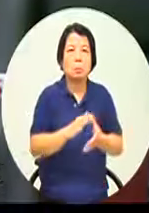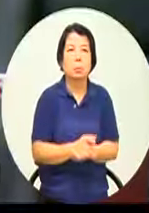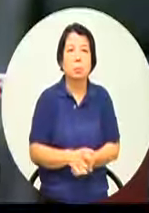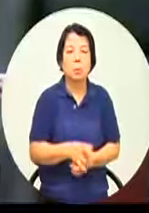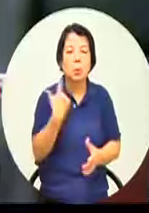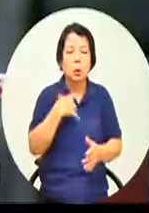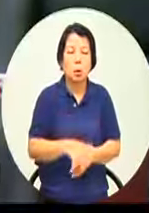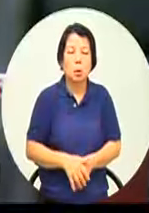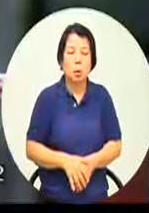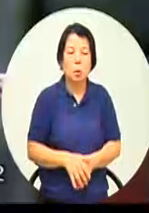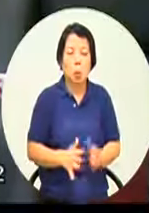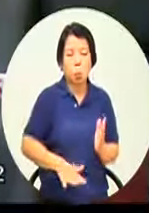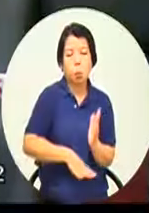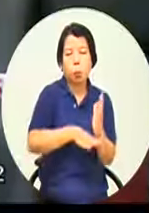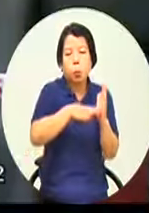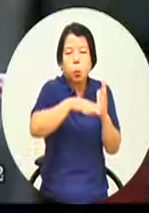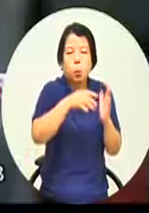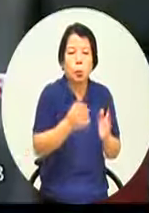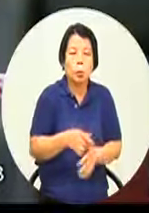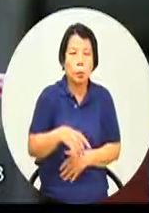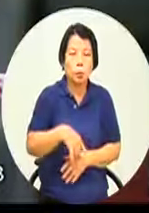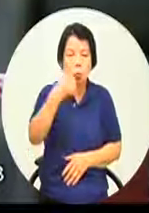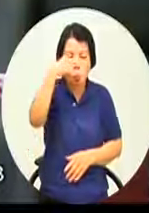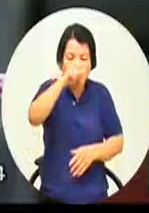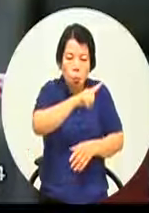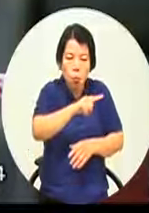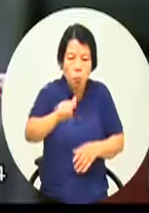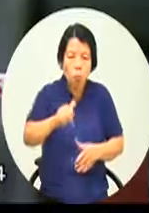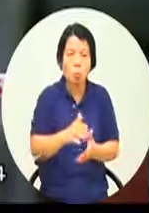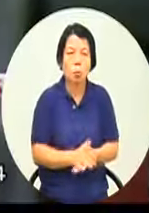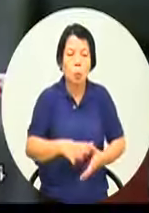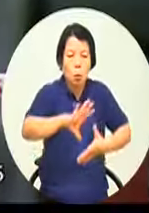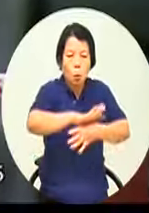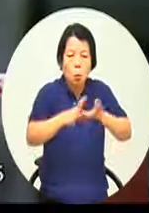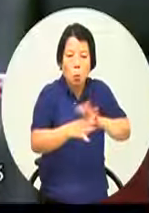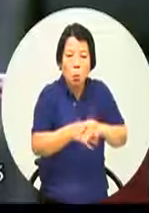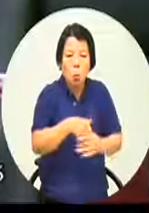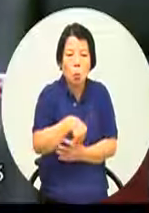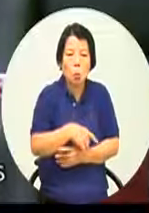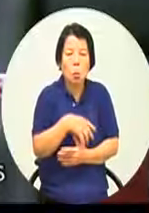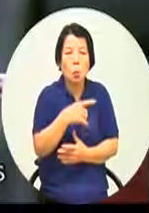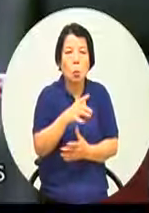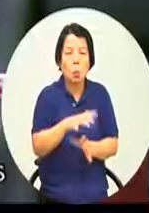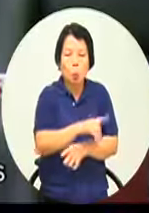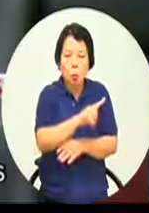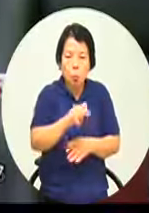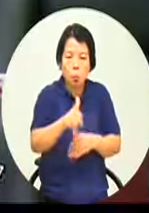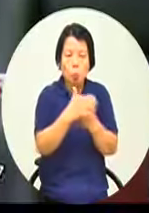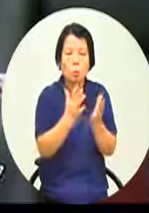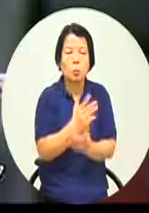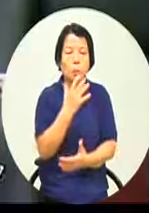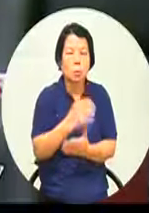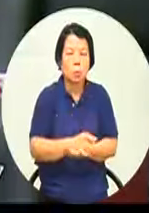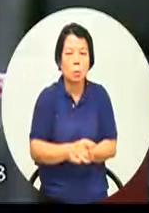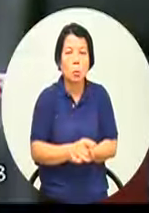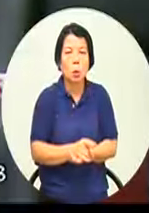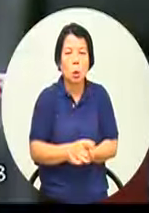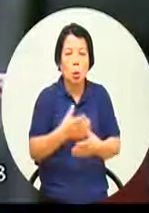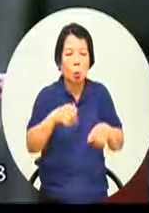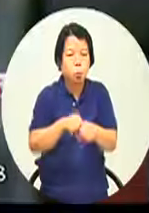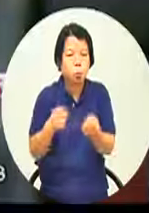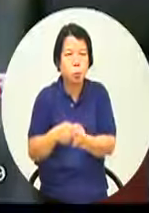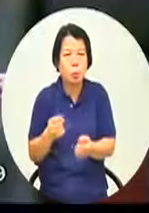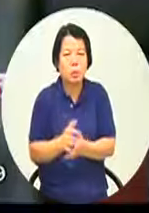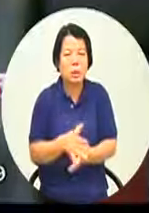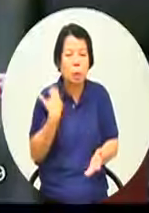然后泡水，那我们古迹哦，就是我们的文化资产毁损哦，有当下开多少钱哦，嘛